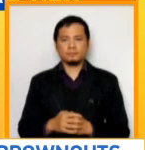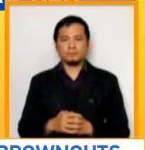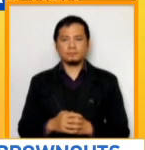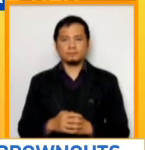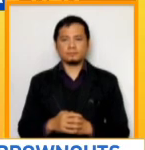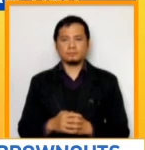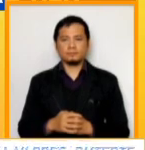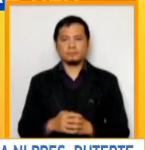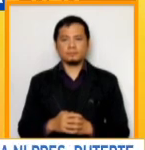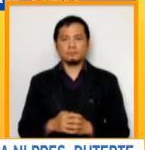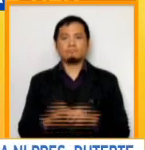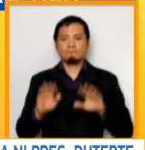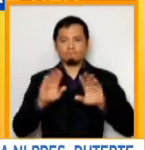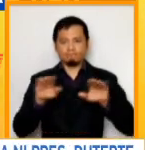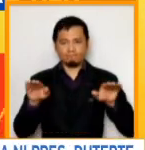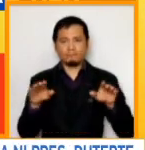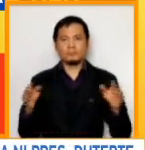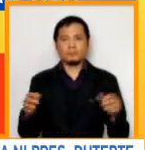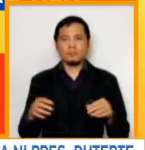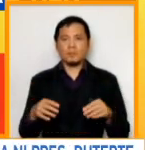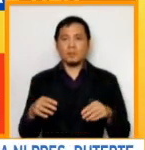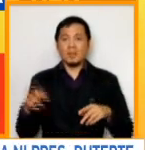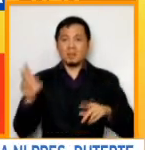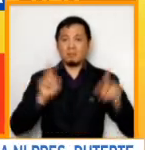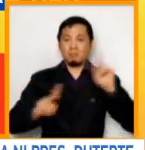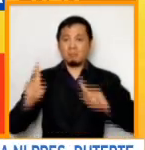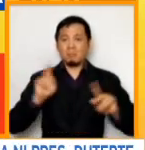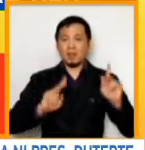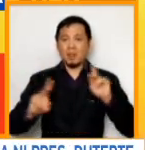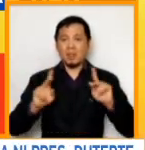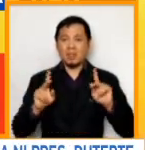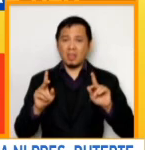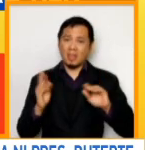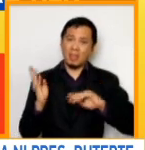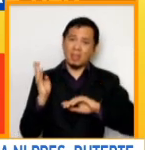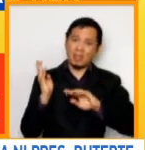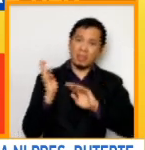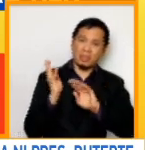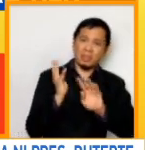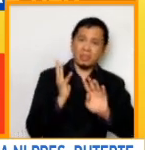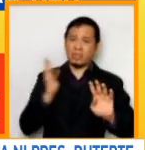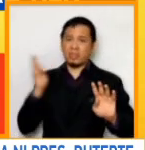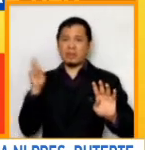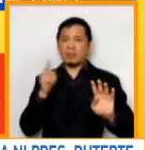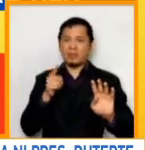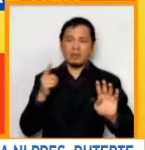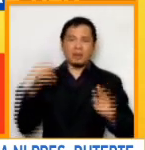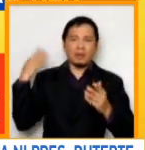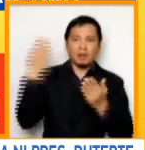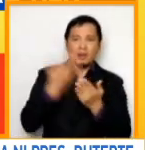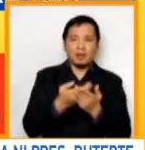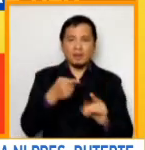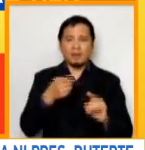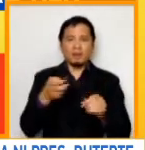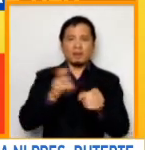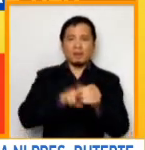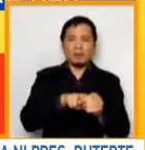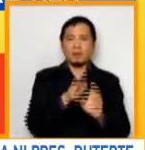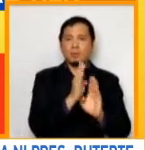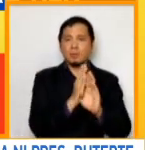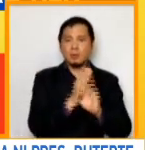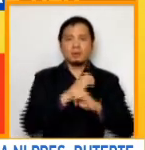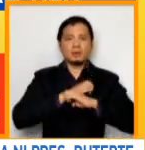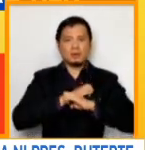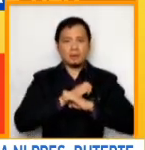Again, tuloy-tuloy lang yung pagdating ng mga pasaherong sasakay ng bus dito sa EDSA Monumento. Nabasa nga yung ilan sa kanila dahil sa